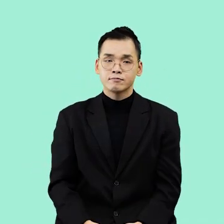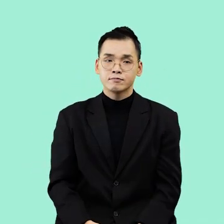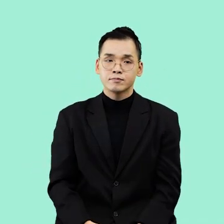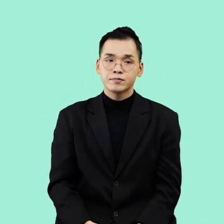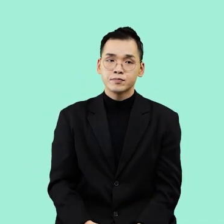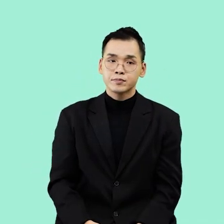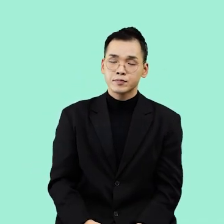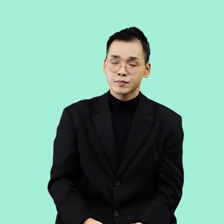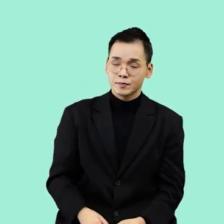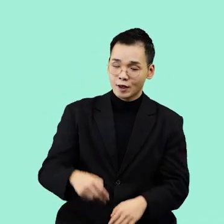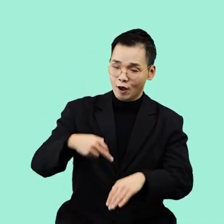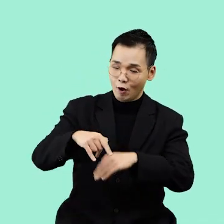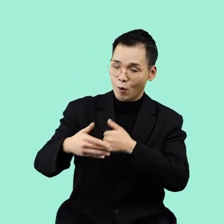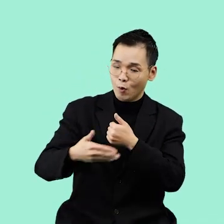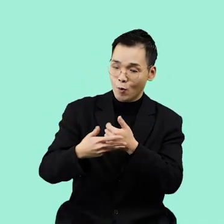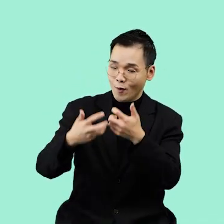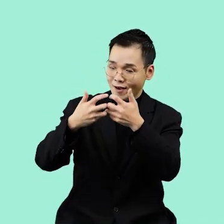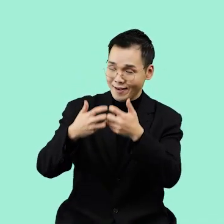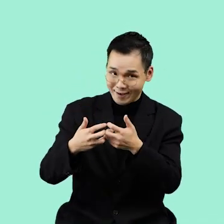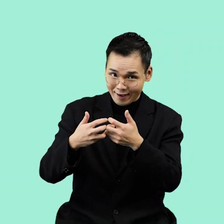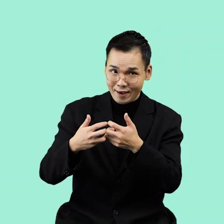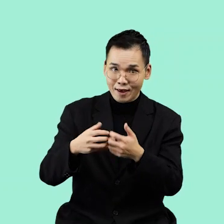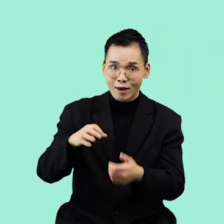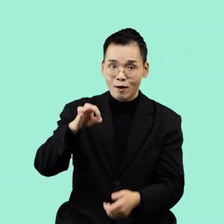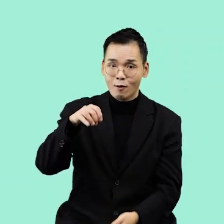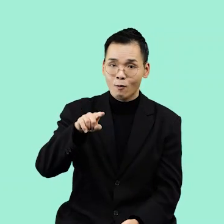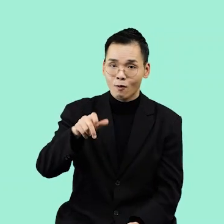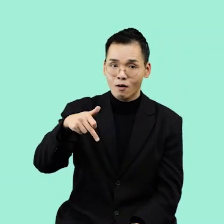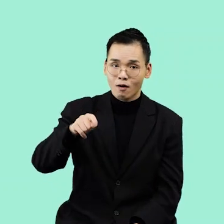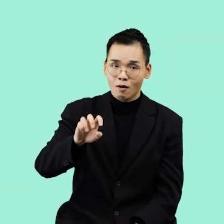워커메이트를 이용한 운동치료를 지원합니다.